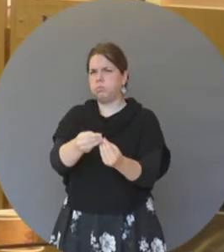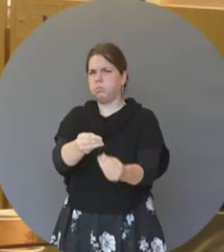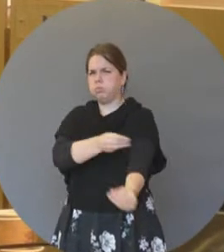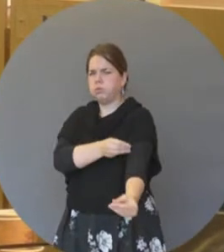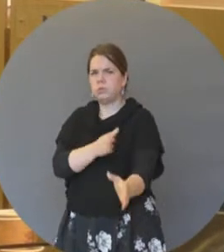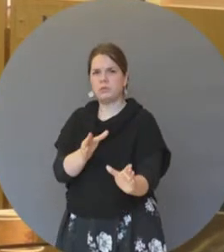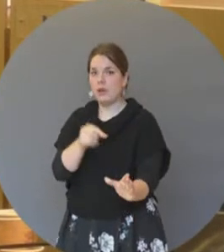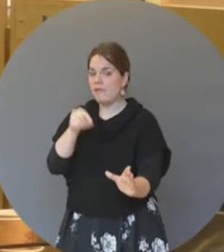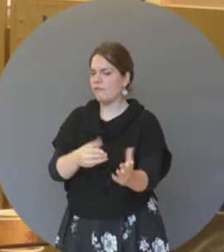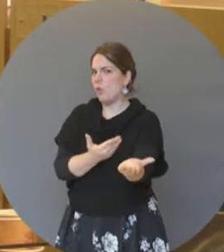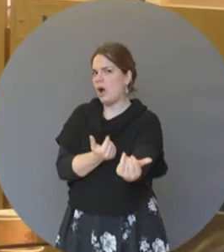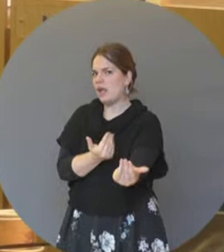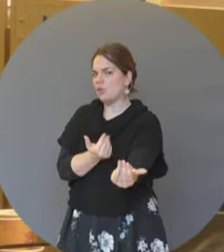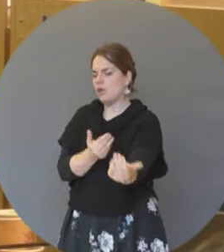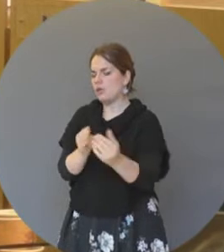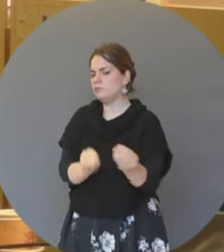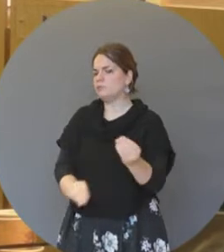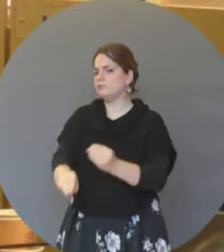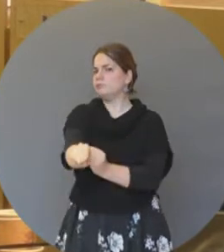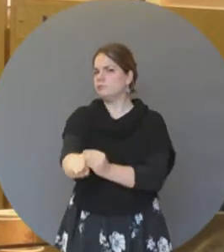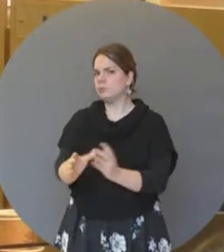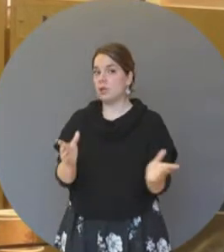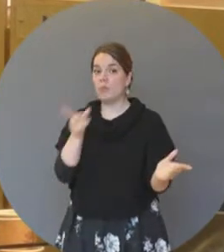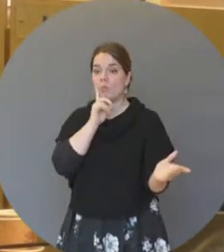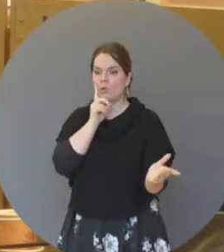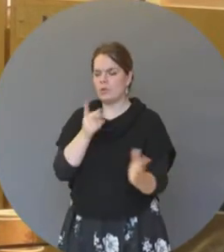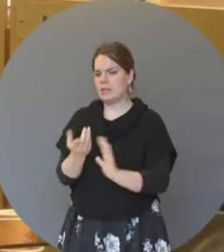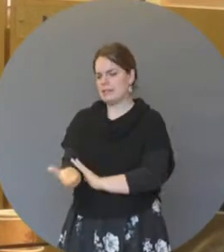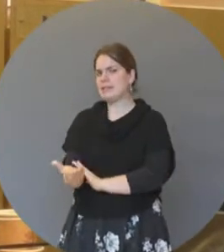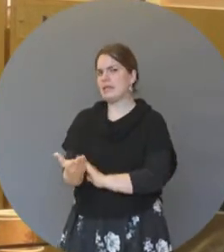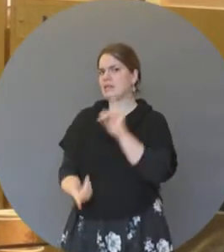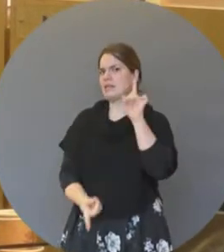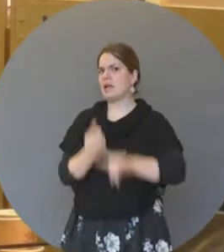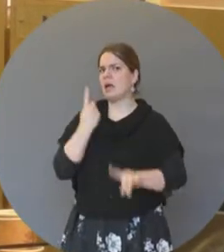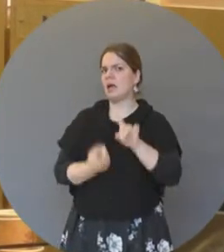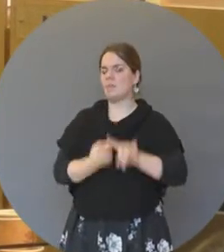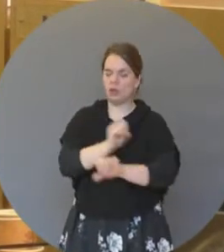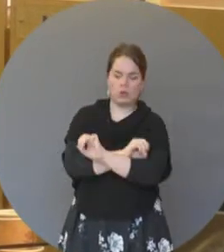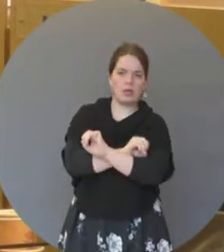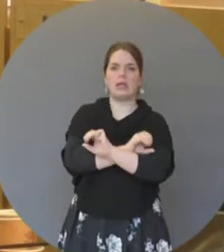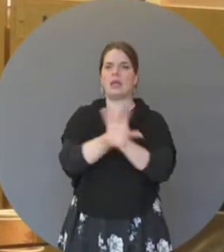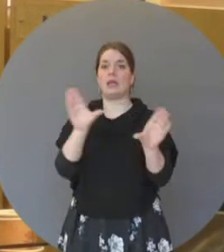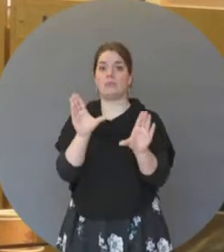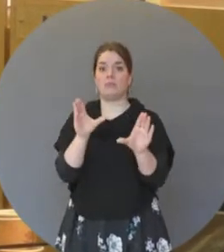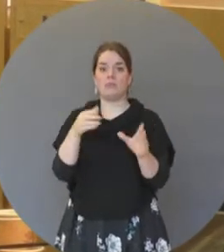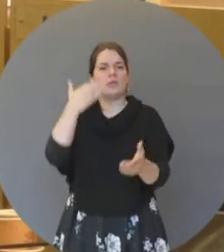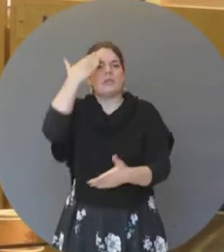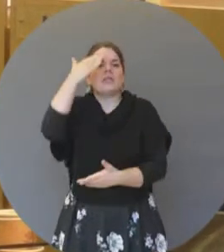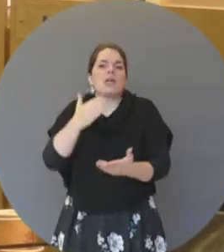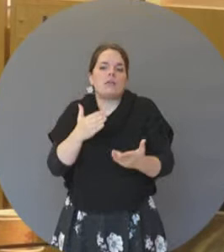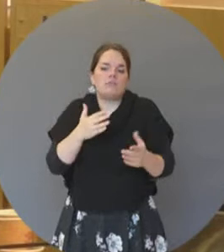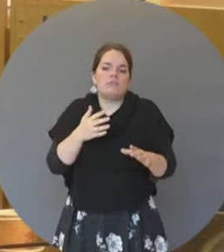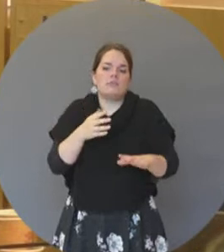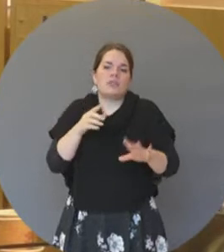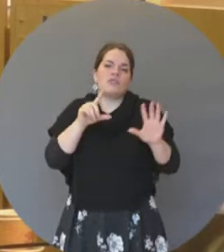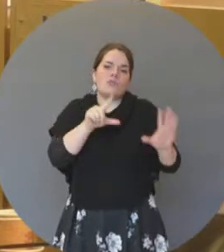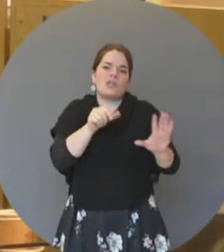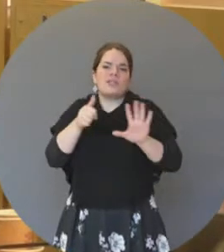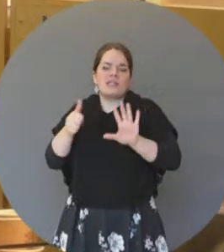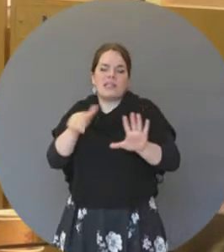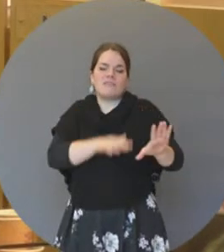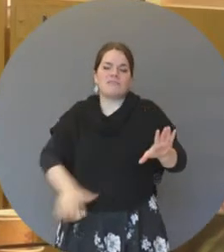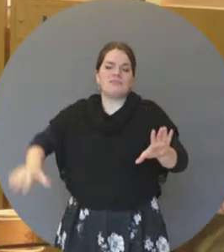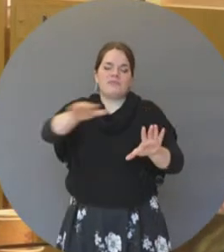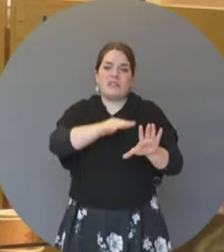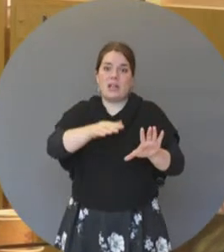dans l'enjeu et d'importance vous le savez dans le contexte de vieillissement de notre population alors